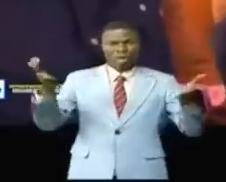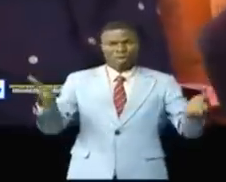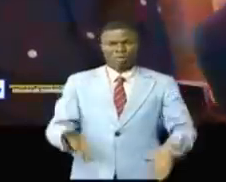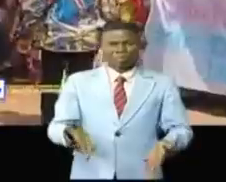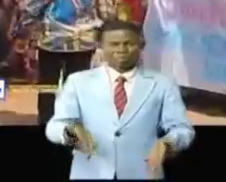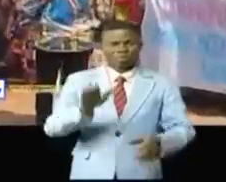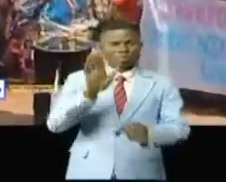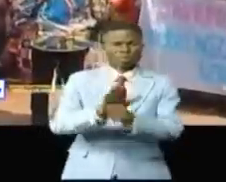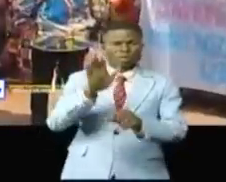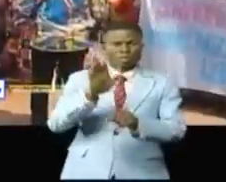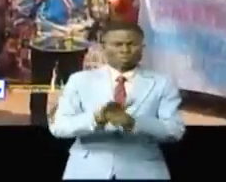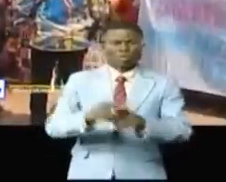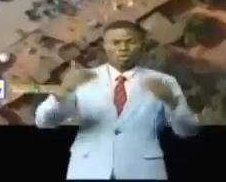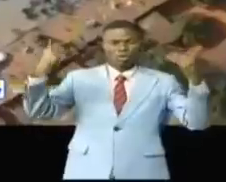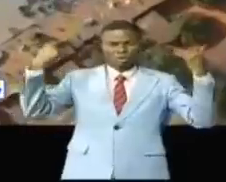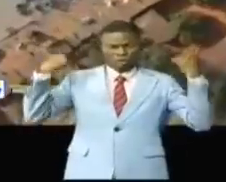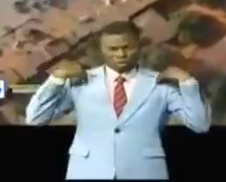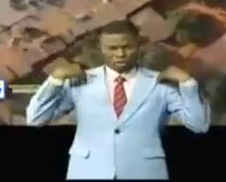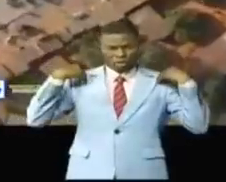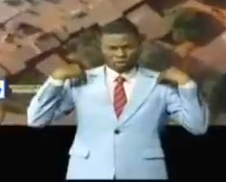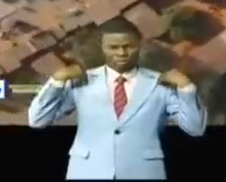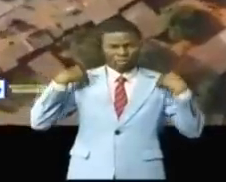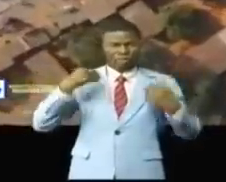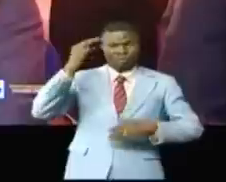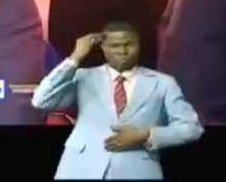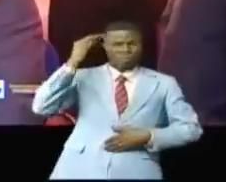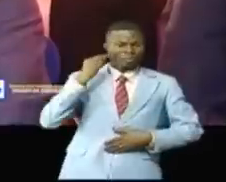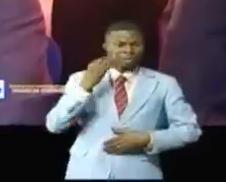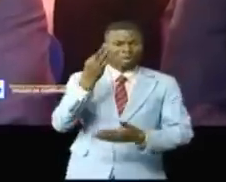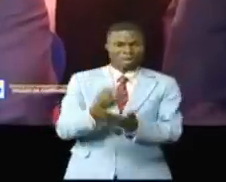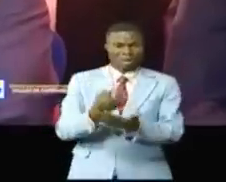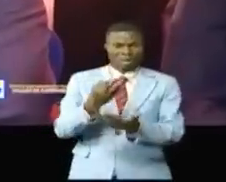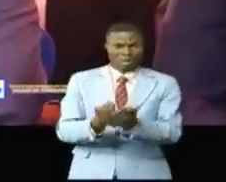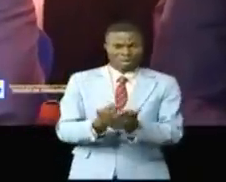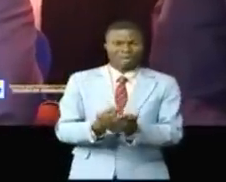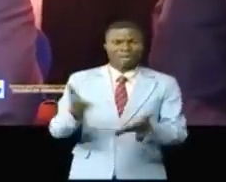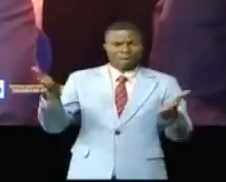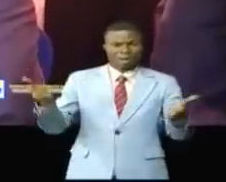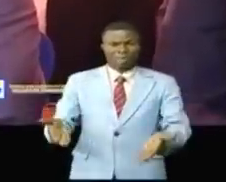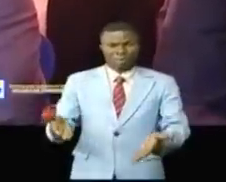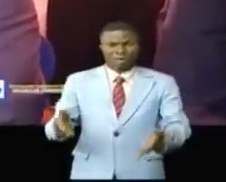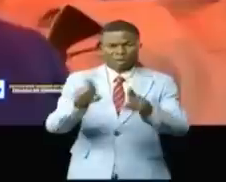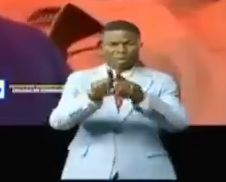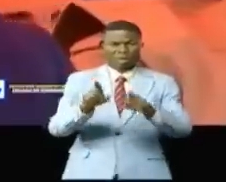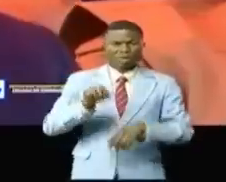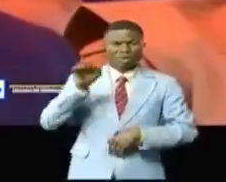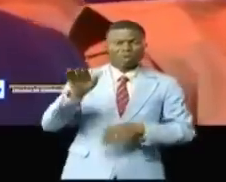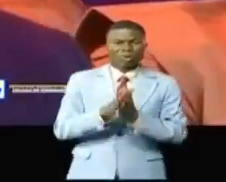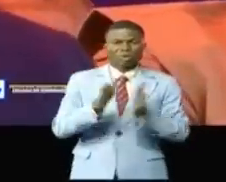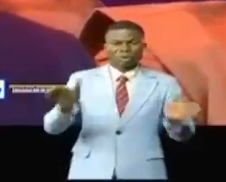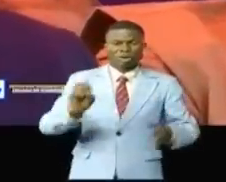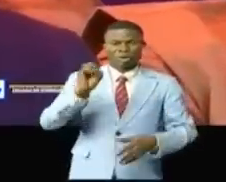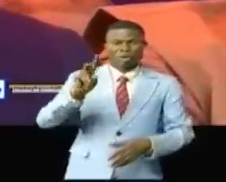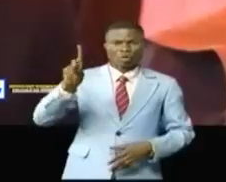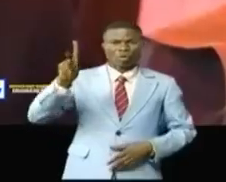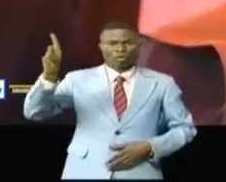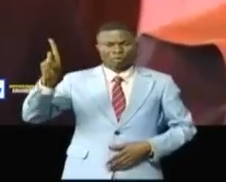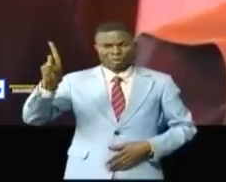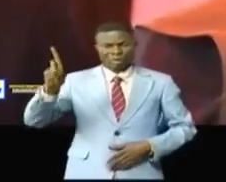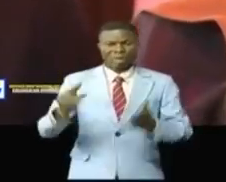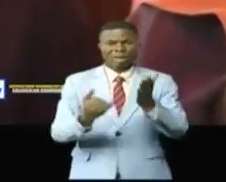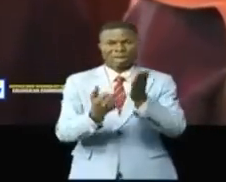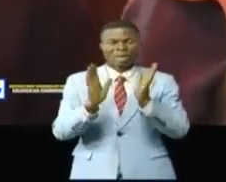de plusieurs personnalités, dont les ministres des Finances, Nicolas Kazadi, les directeurs généraux de l'OVD, ingénieur